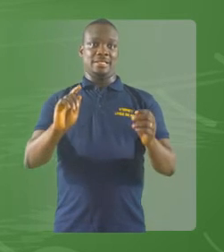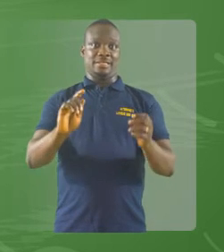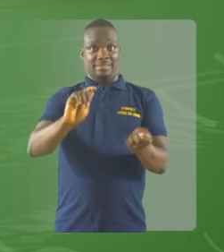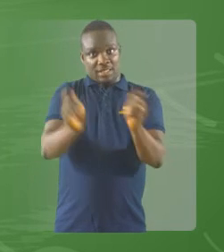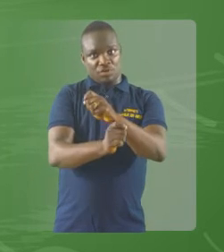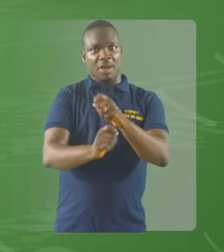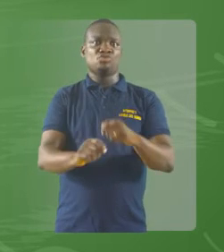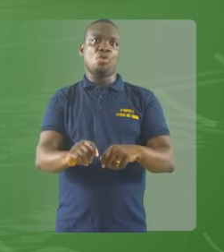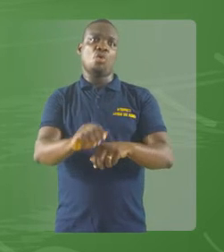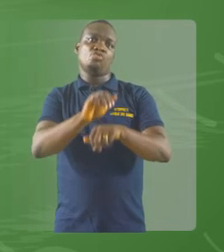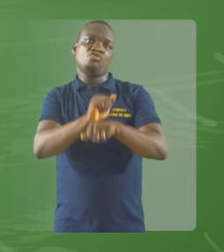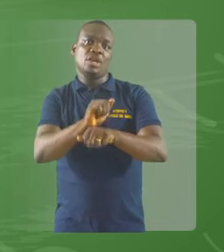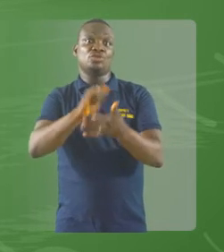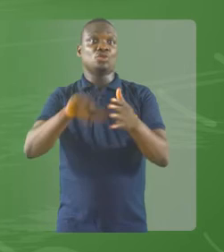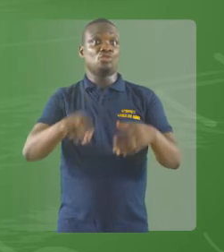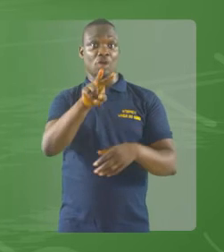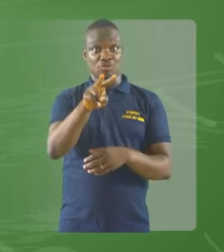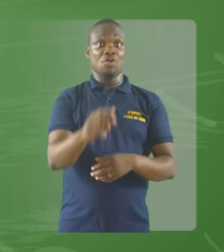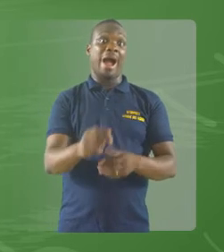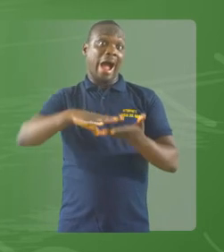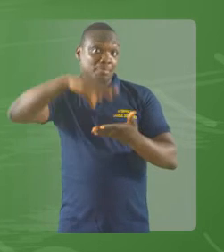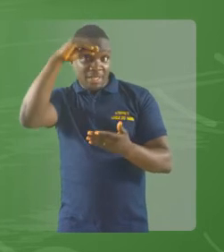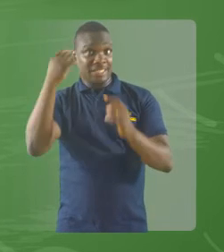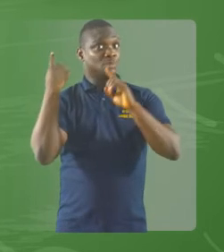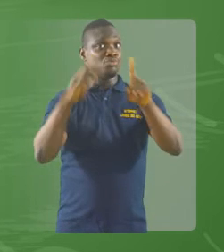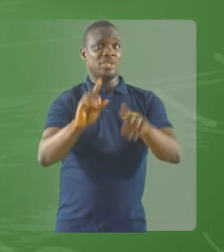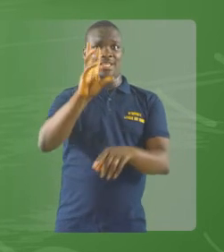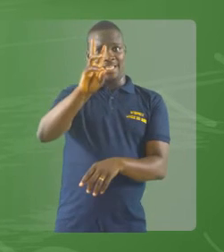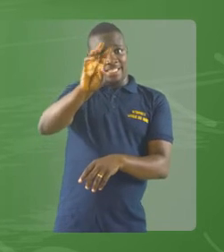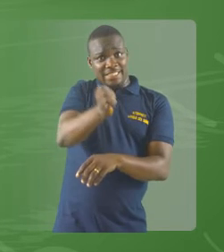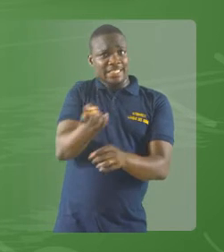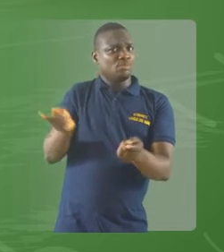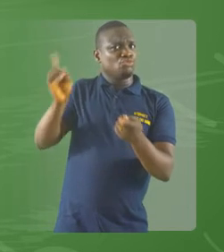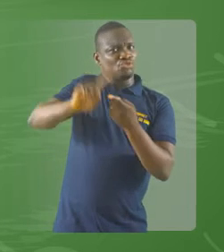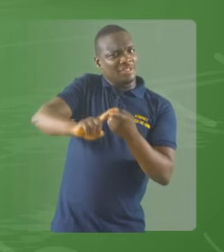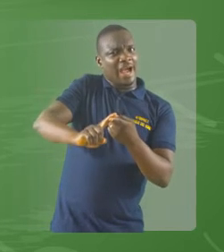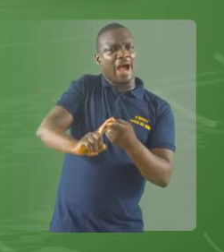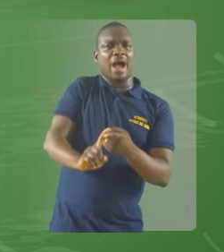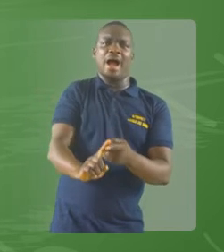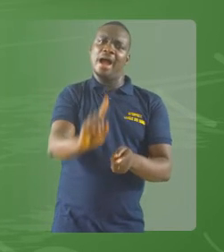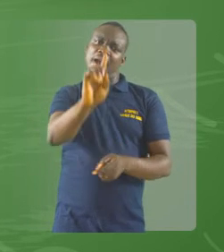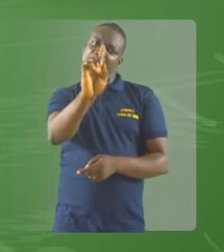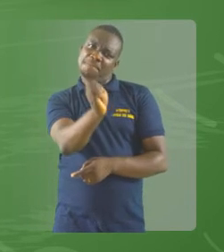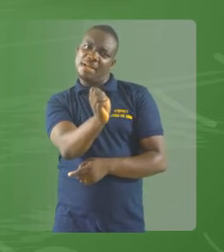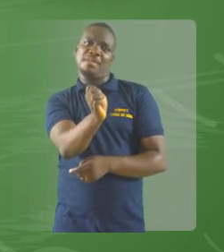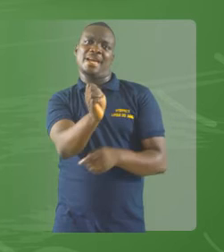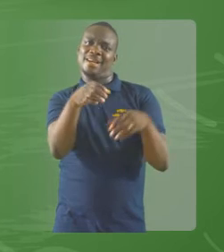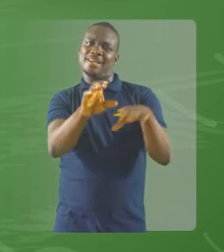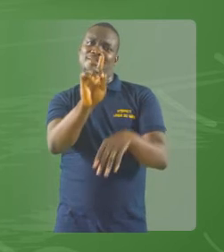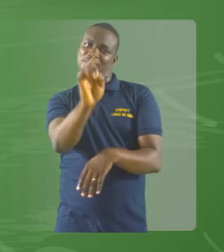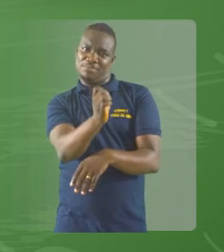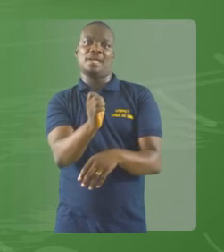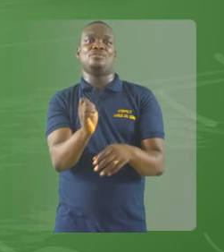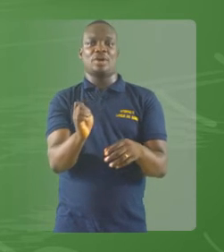que nous avons vues jusque-là, depuis le premier cycle et en classe de seconde et